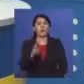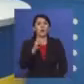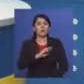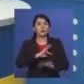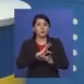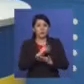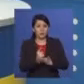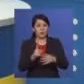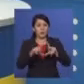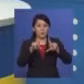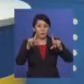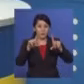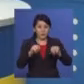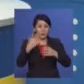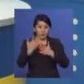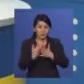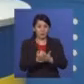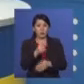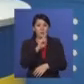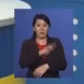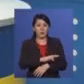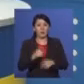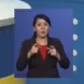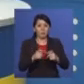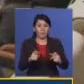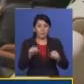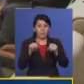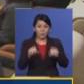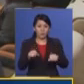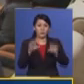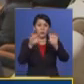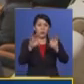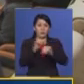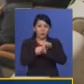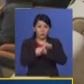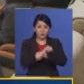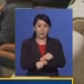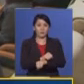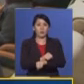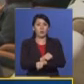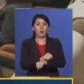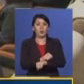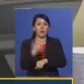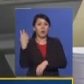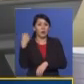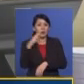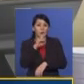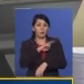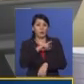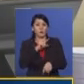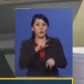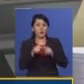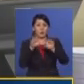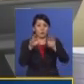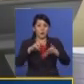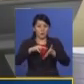Жұмыспен қамту агенттіктер арқылы қызметке орналасқан азаматтардың құқығы заңмен қорғалады. Бүгін мәжіліс қарыз еңбекті реттеу